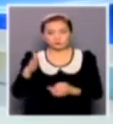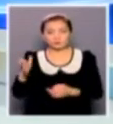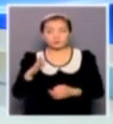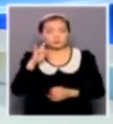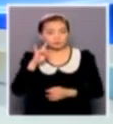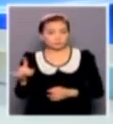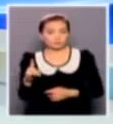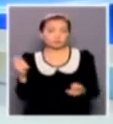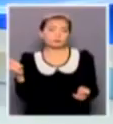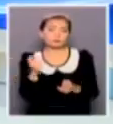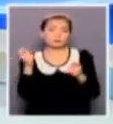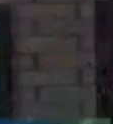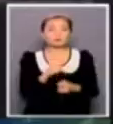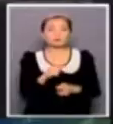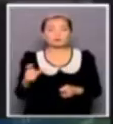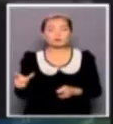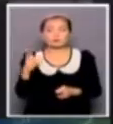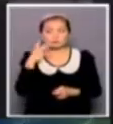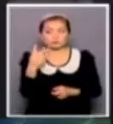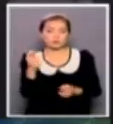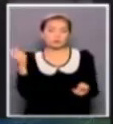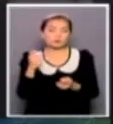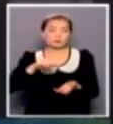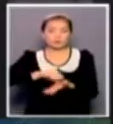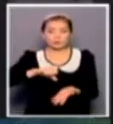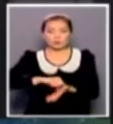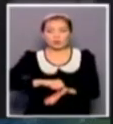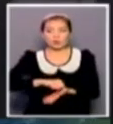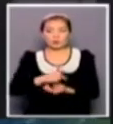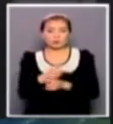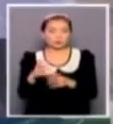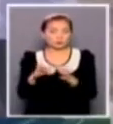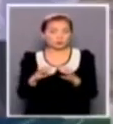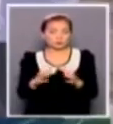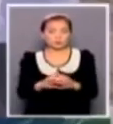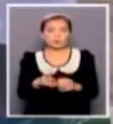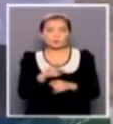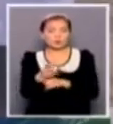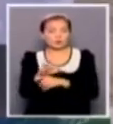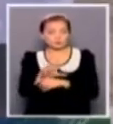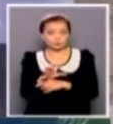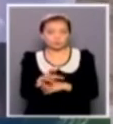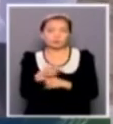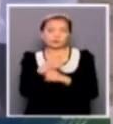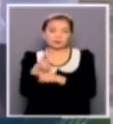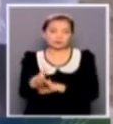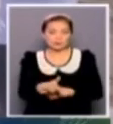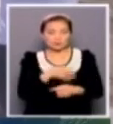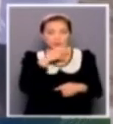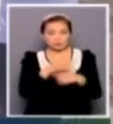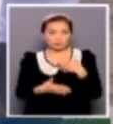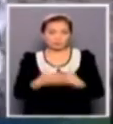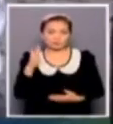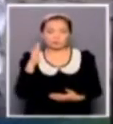тәртіпке бағынбай той өткізетін асабалармен қатар думанға атсалысатын би топтары және фотограф, бейне операторларда